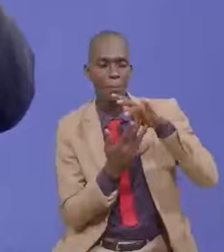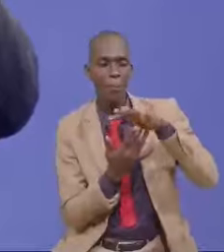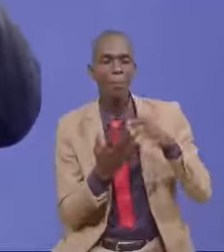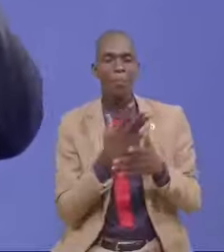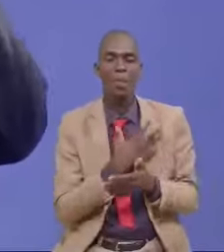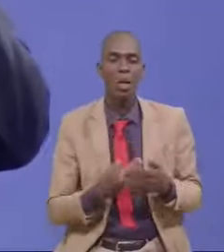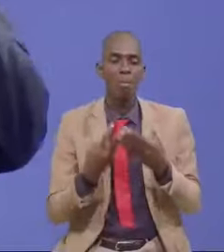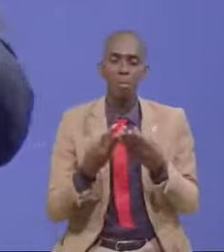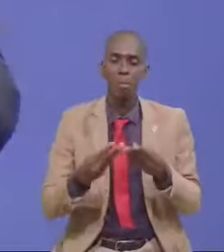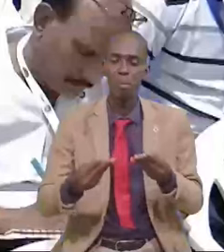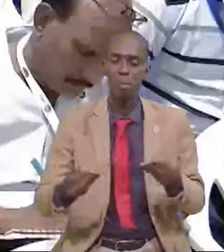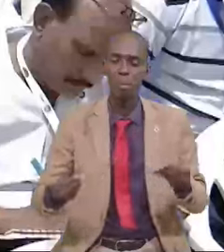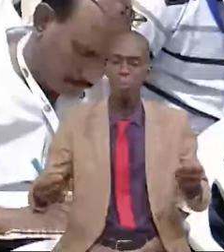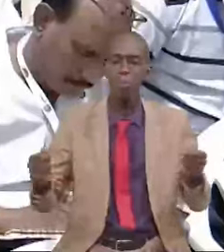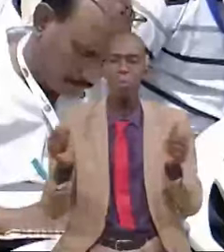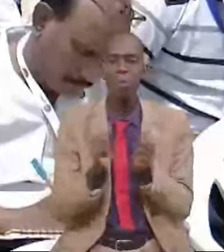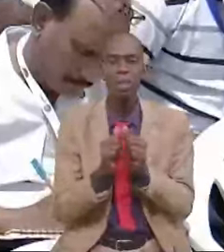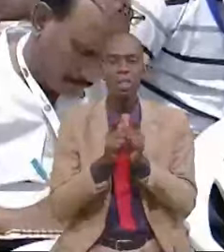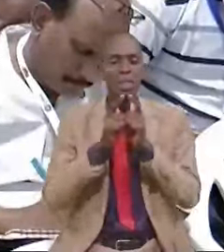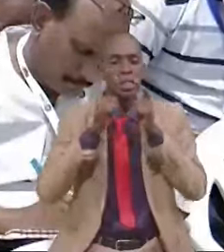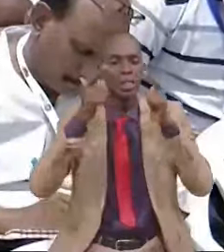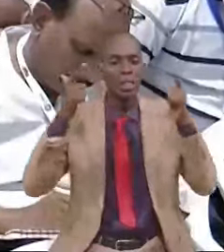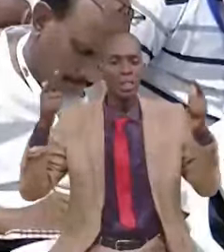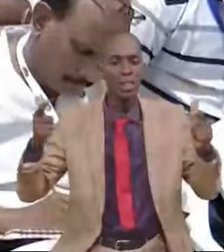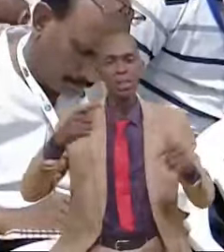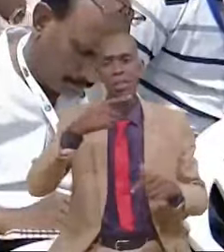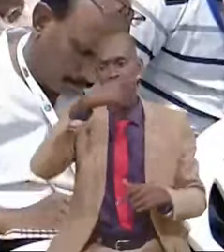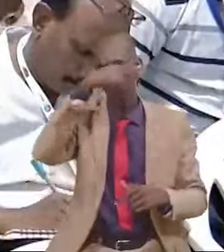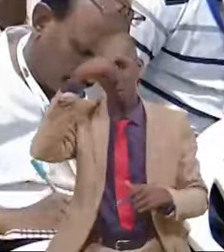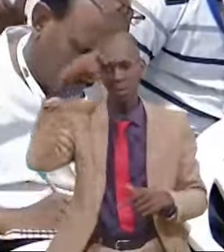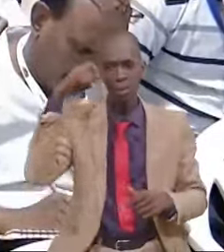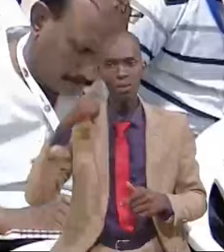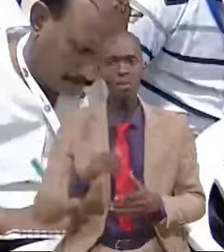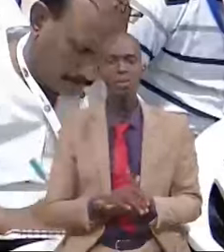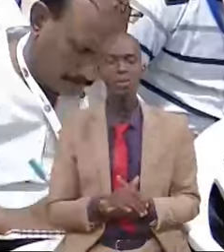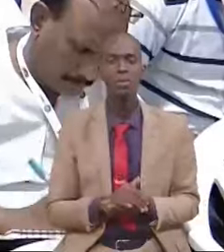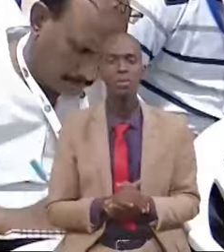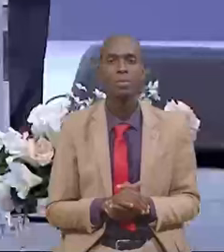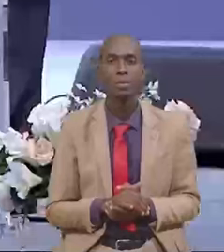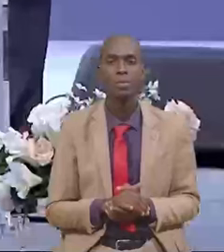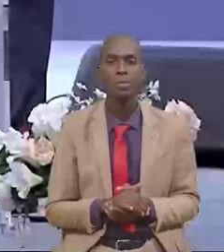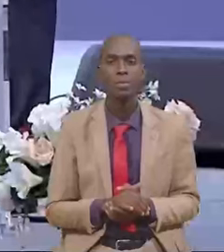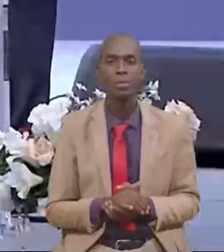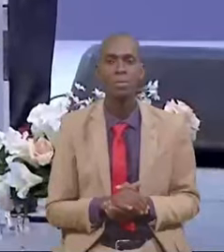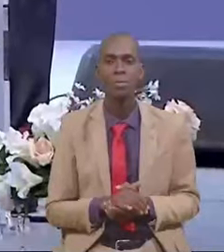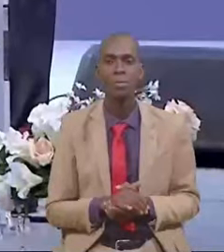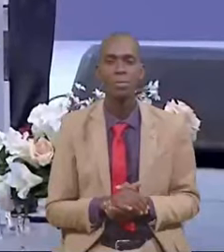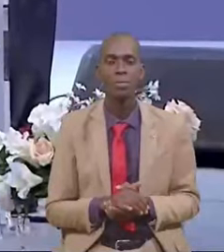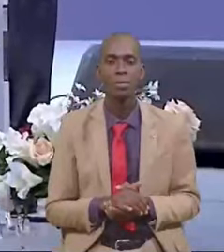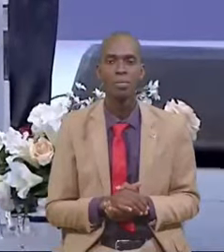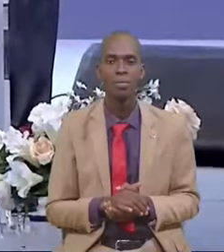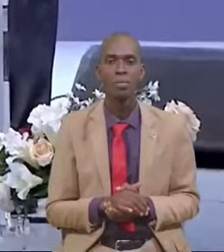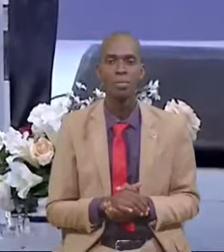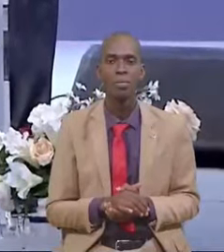L'apôtre Pierre nous dit par le Saint-Esprit que le monde entier, les galaxies, toutes choses seront